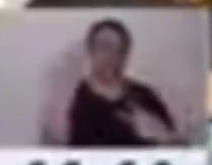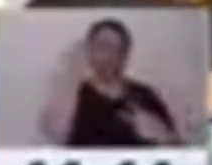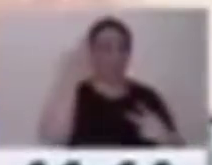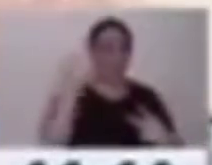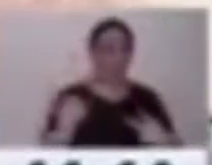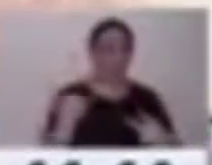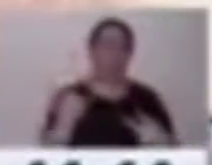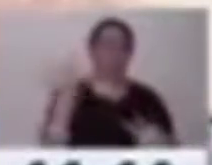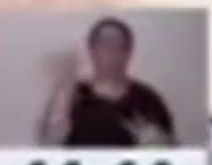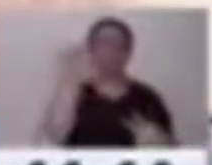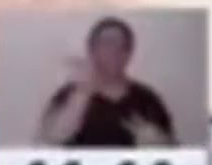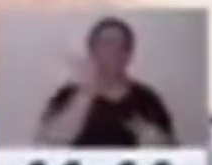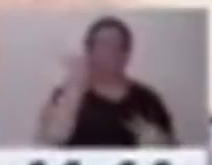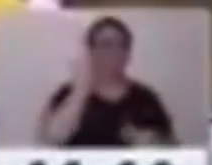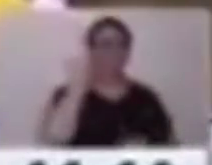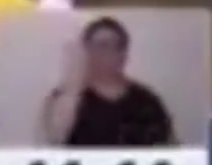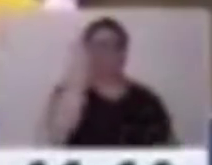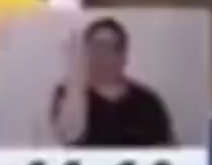COVID